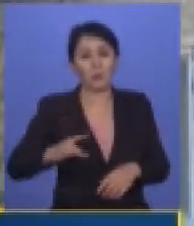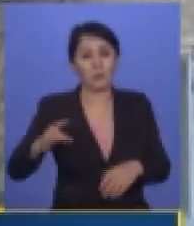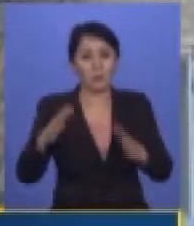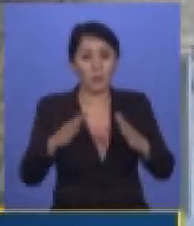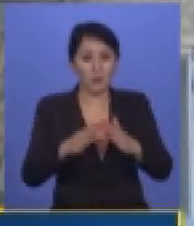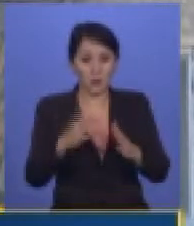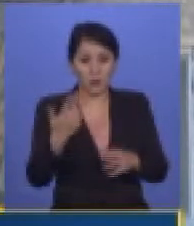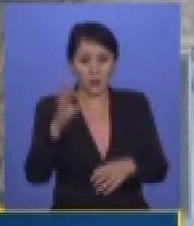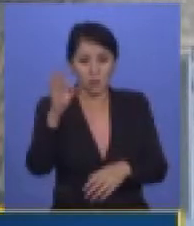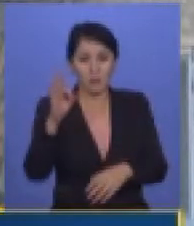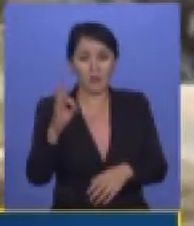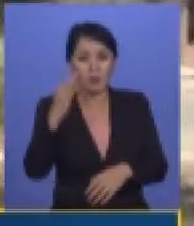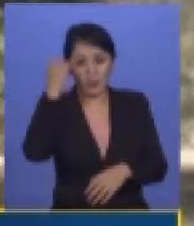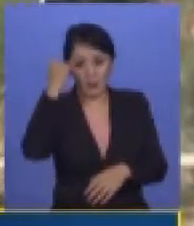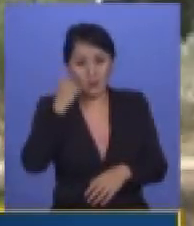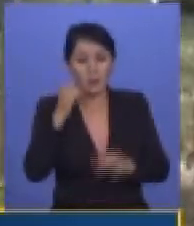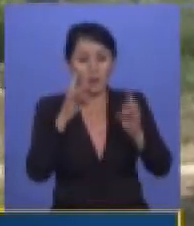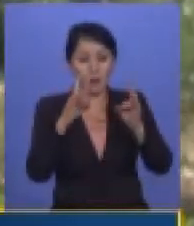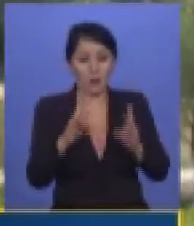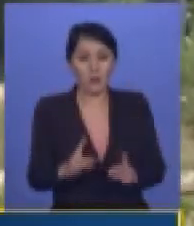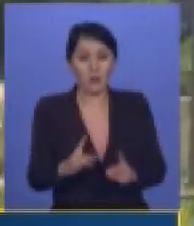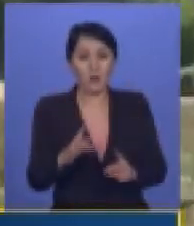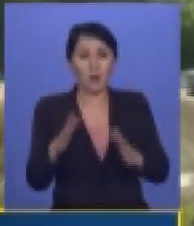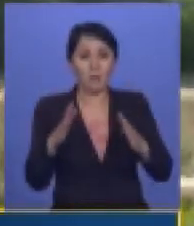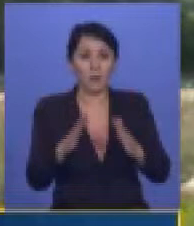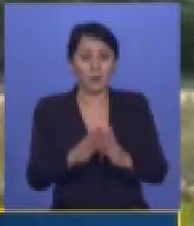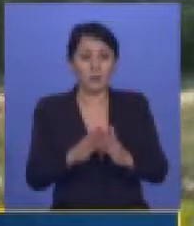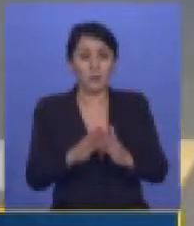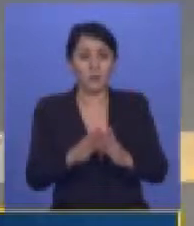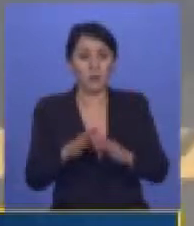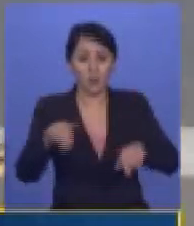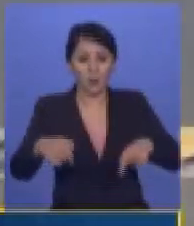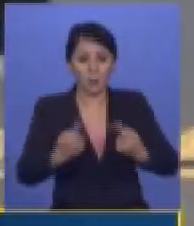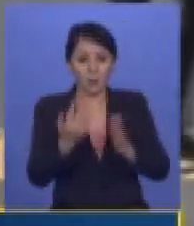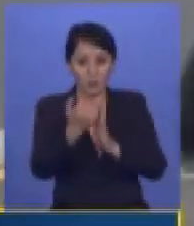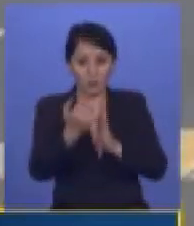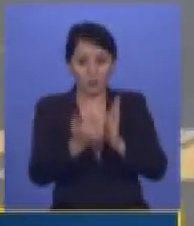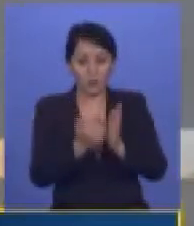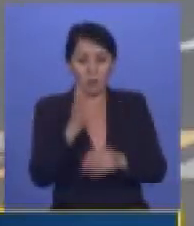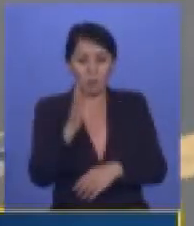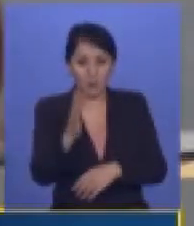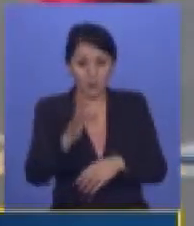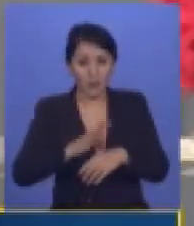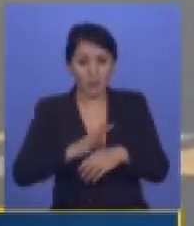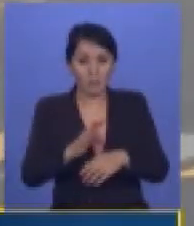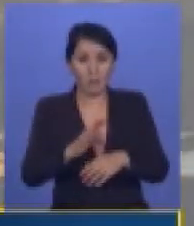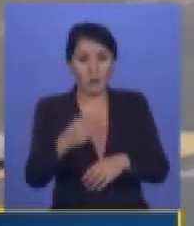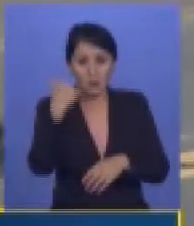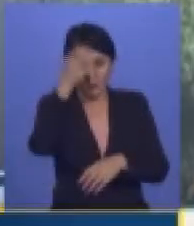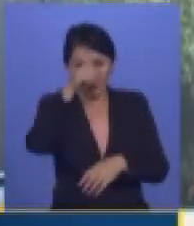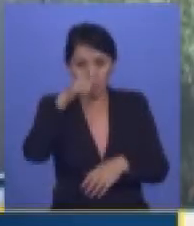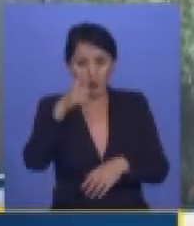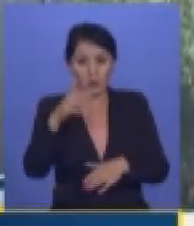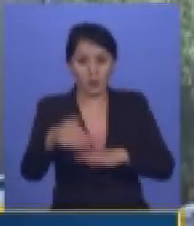үйлердің 33% ескірген. Апатты жағдайда тұр. Енді үйлерді жаңарту бағдарламасы жүзеге асырылып жатыр. Биыл және келер жылы қаланың